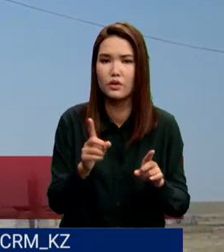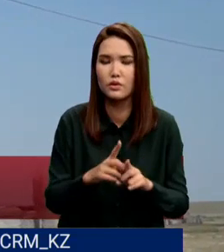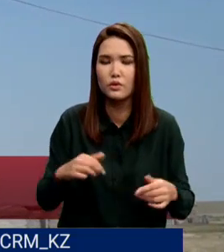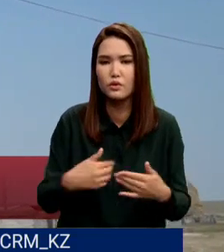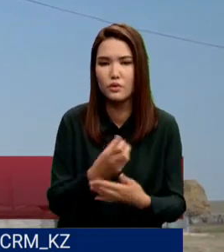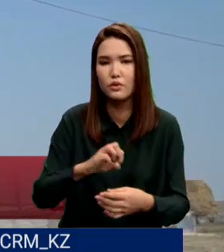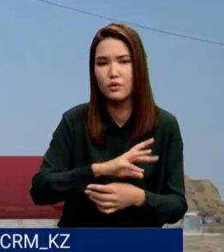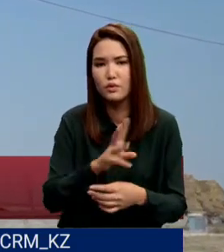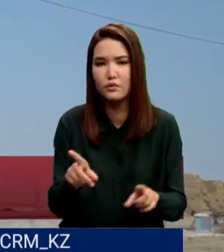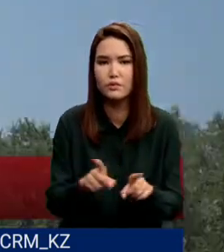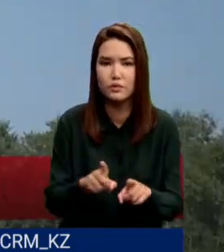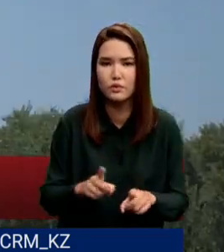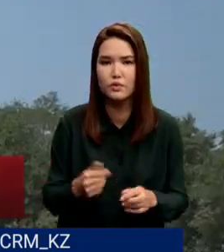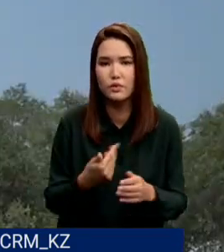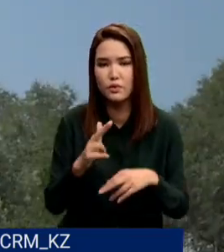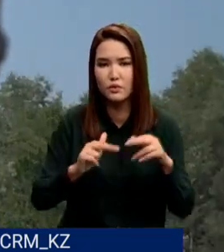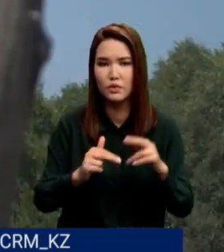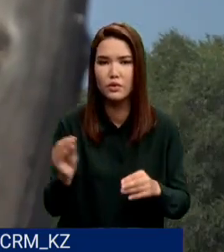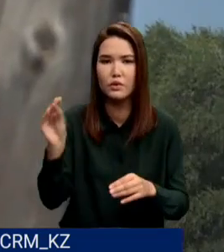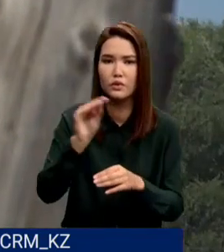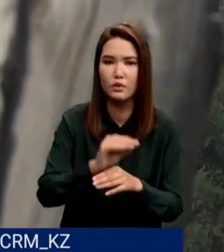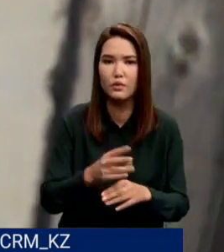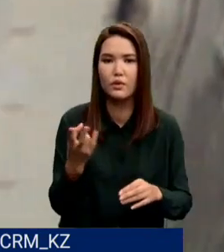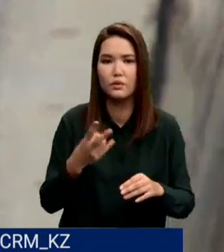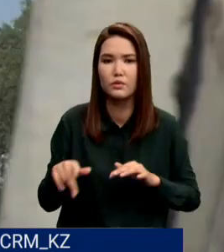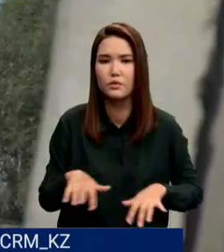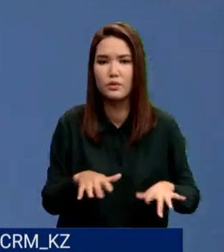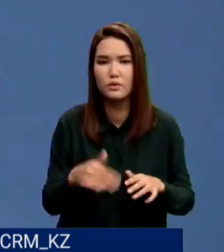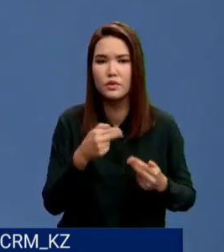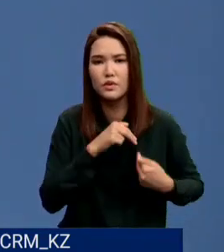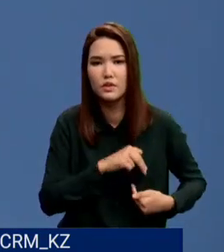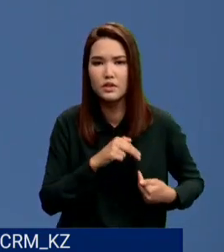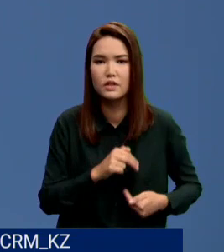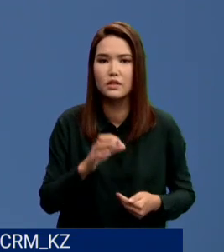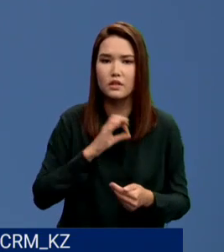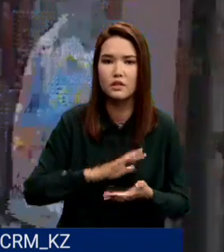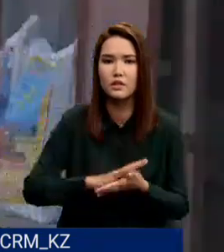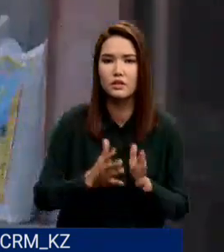шешімін аймақ емес министрліктің мақұлдауы арқылы күтпек. Оның өзіне 1-2 жыл қажет дейді